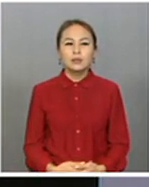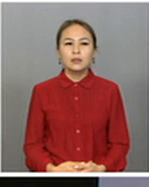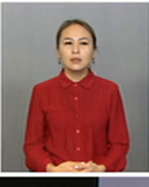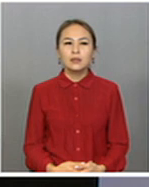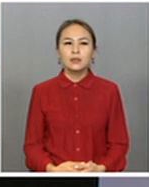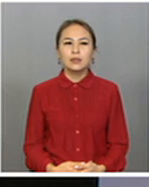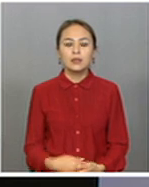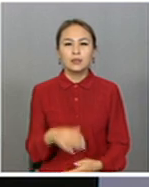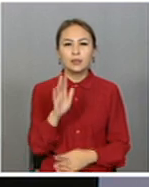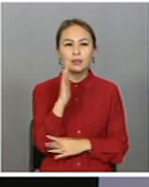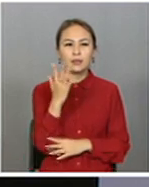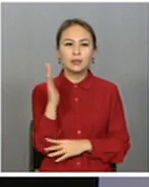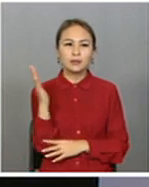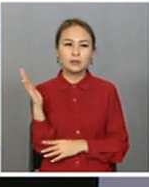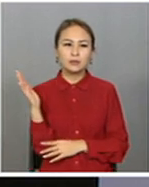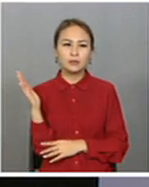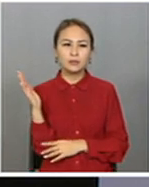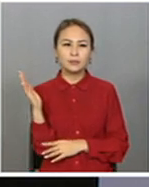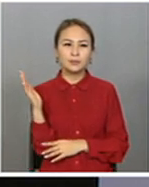Лес,